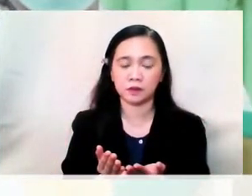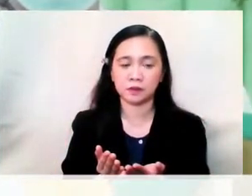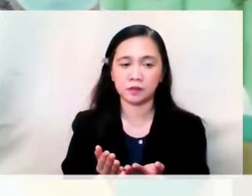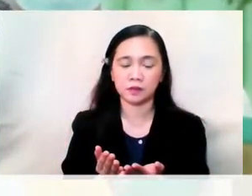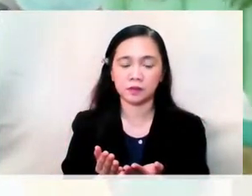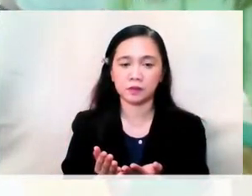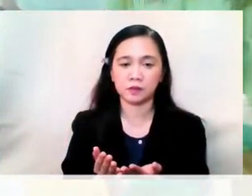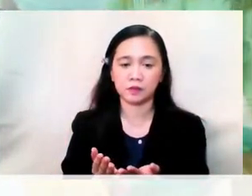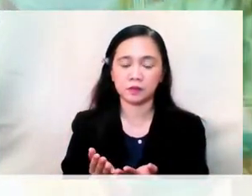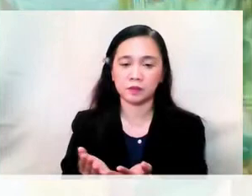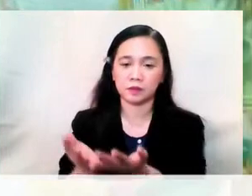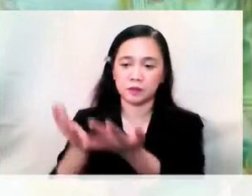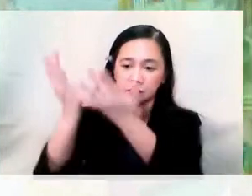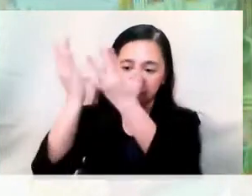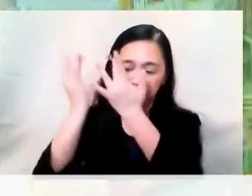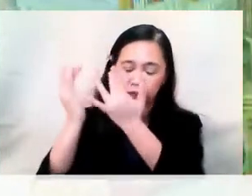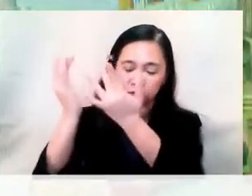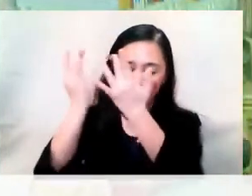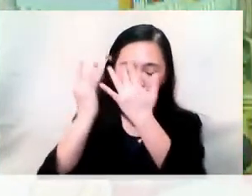kalibutan,